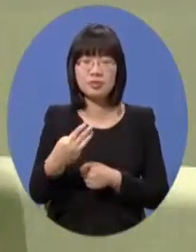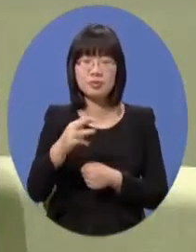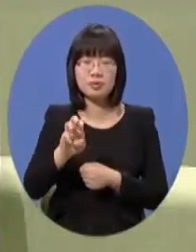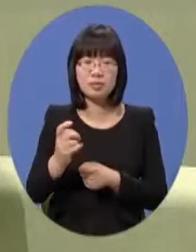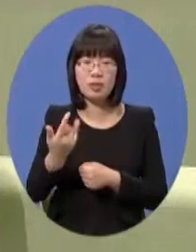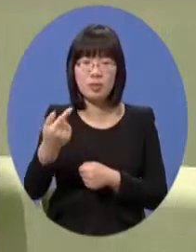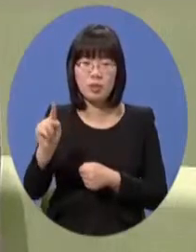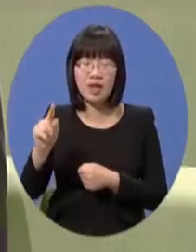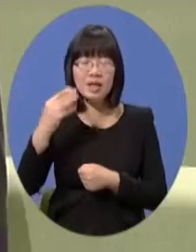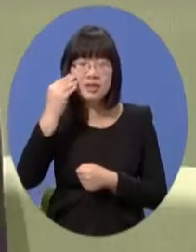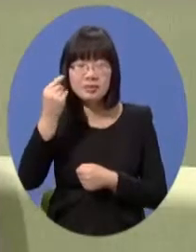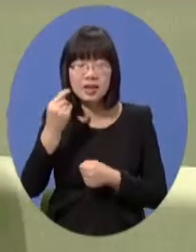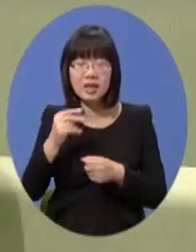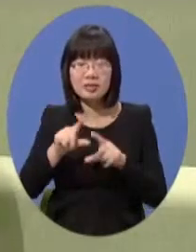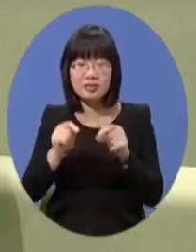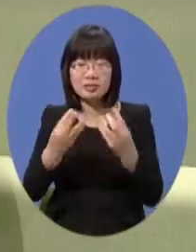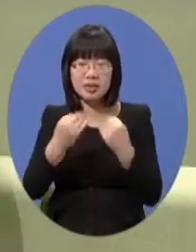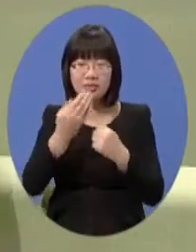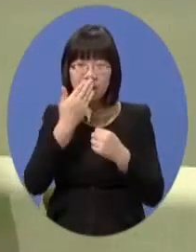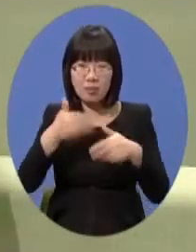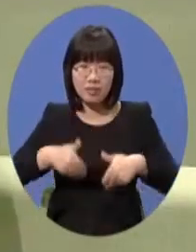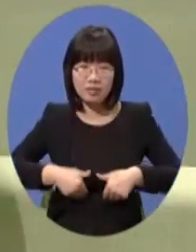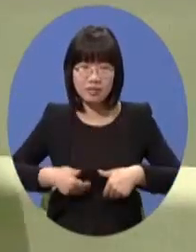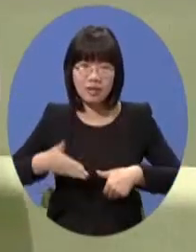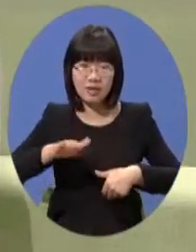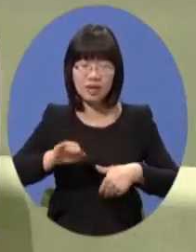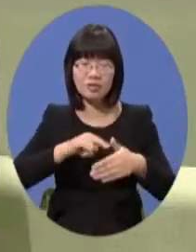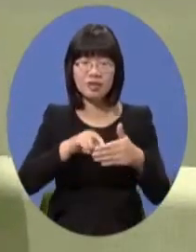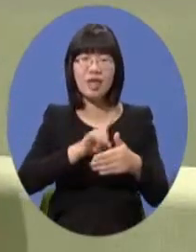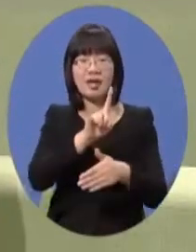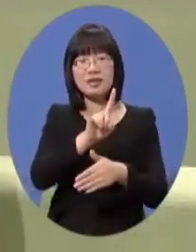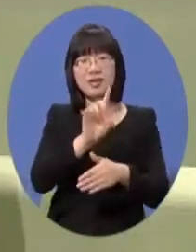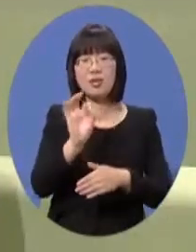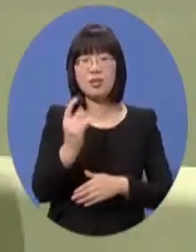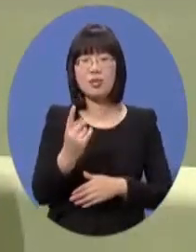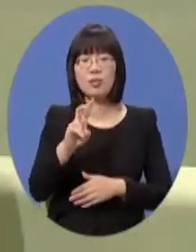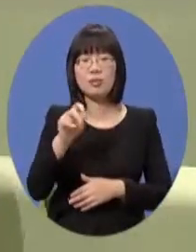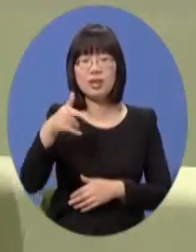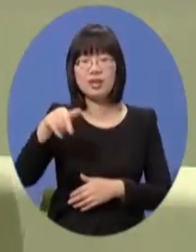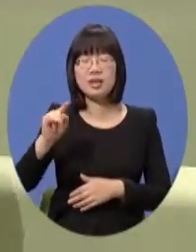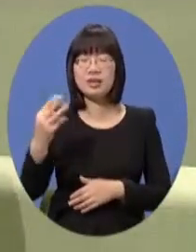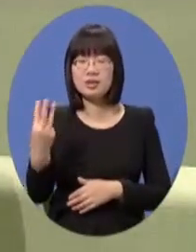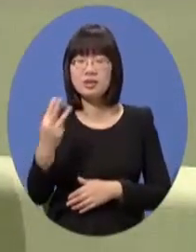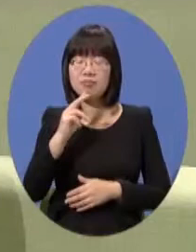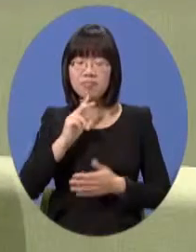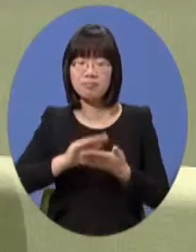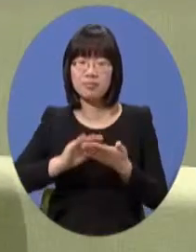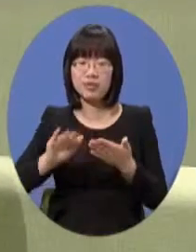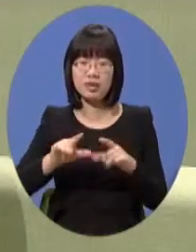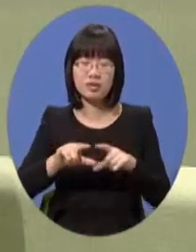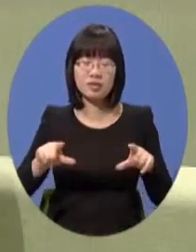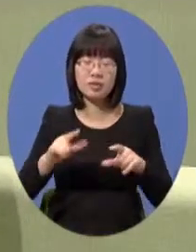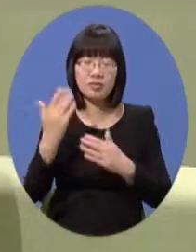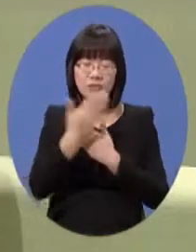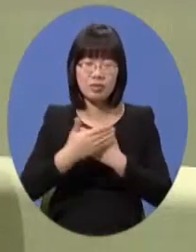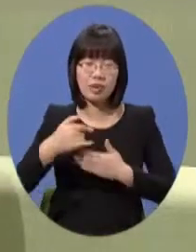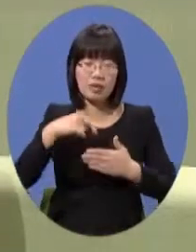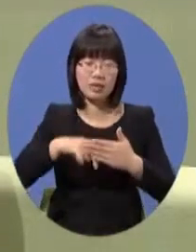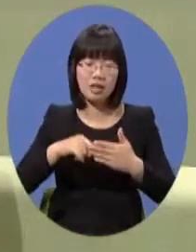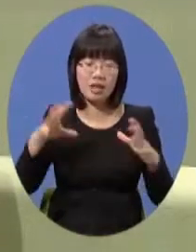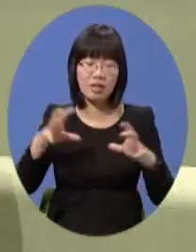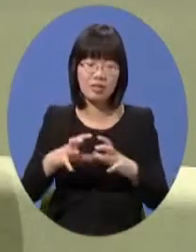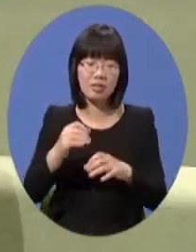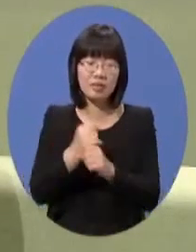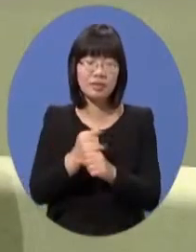불포화지방산을 많이 먹어야 되는데 그 중에 하나가 바로 오메가3라고 할 수 있겠습니다. 오메가3는 보통 이제 우리 체내에서 합성을 할 수가